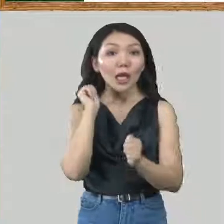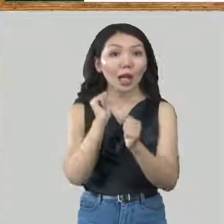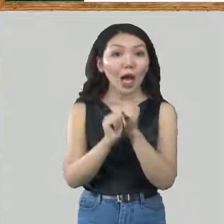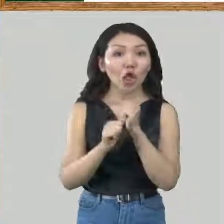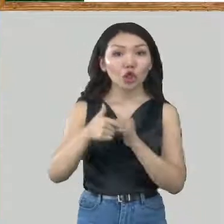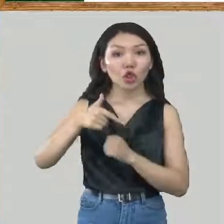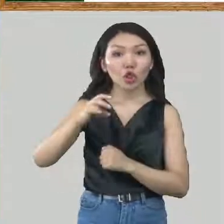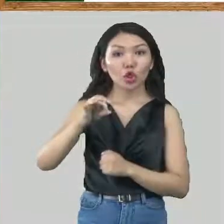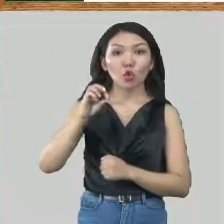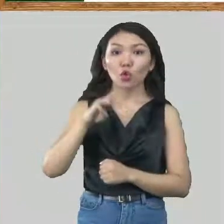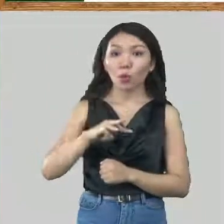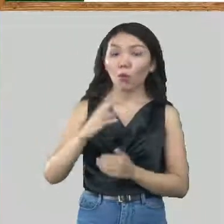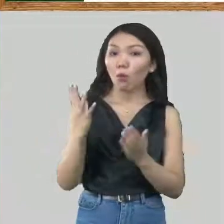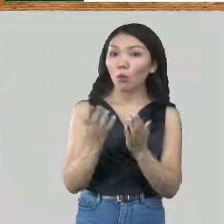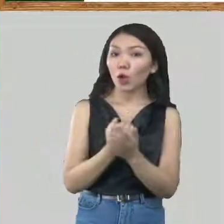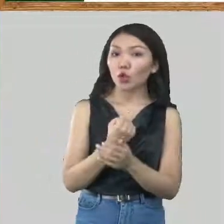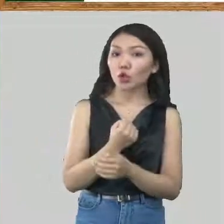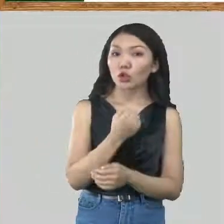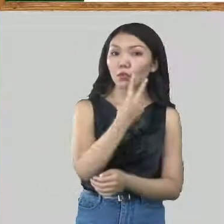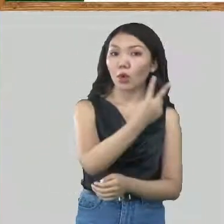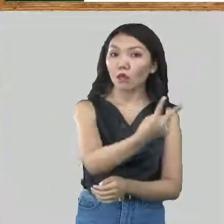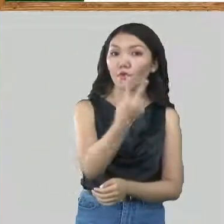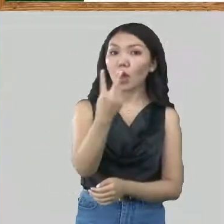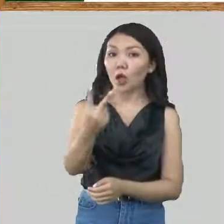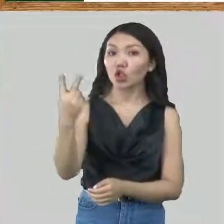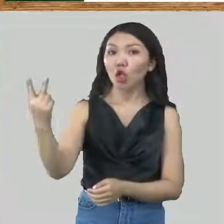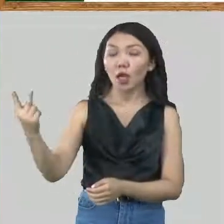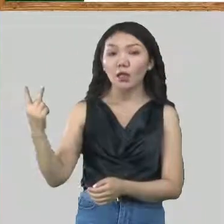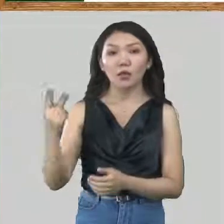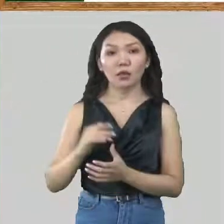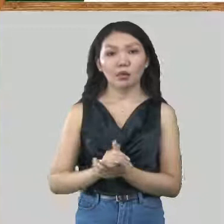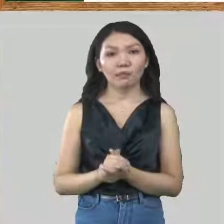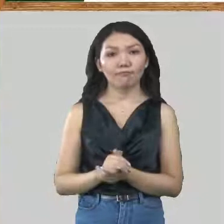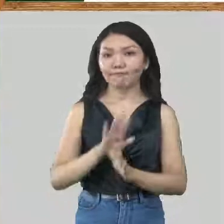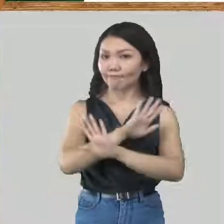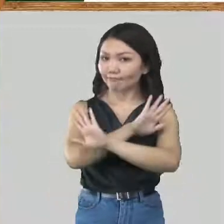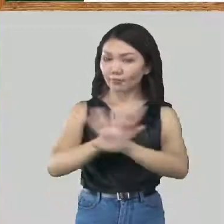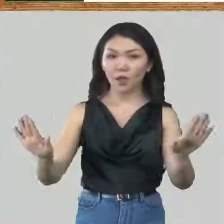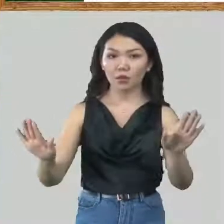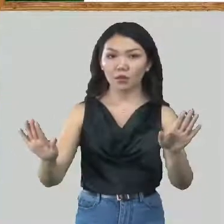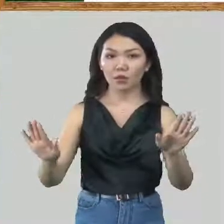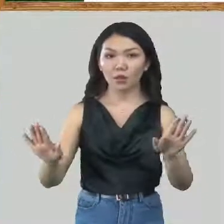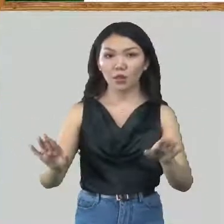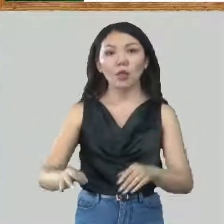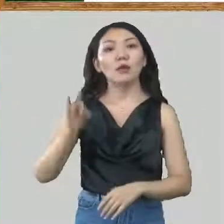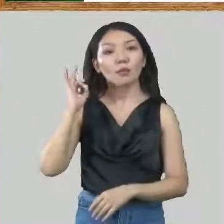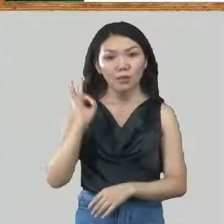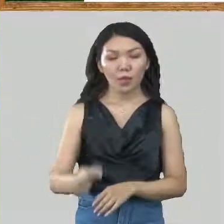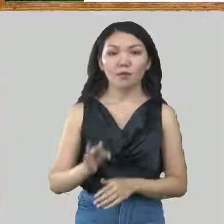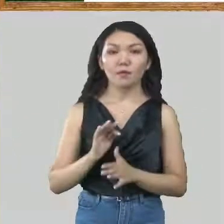каждый гном получил по 2 шарика? Нет, и здесь вы правы.